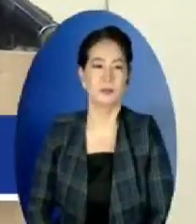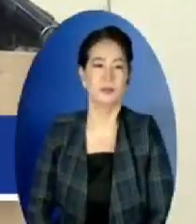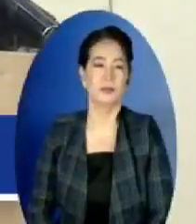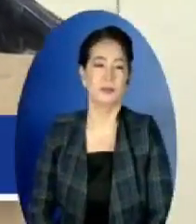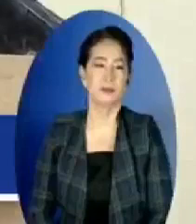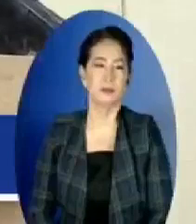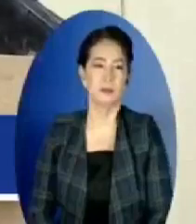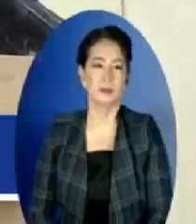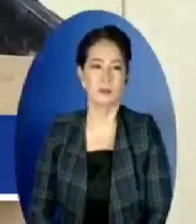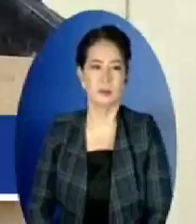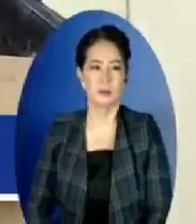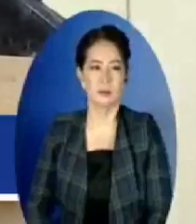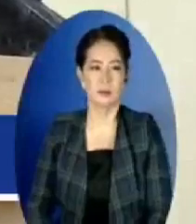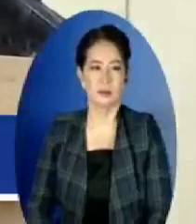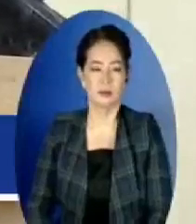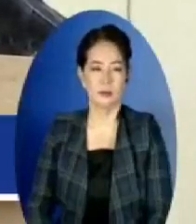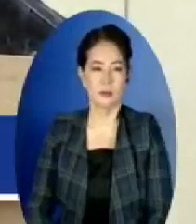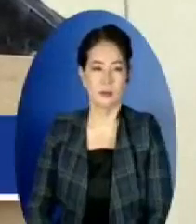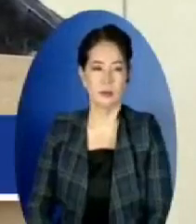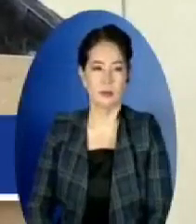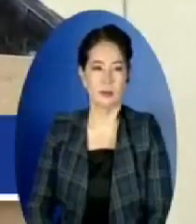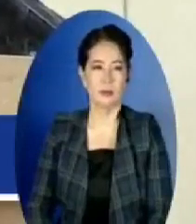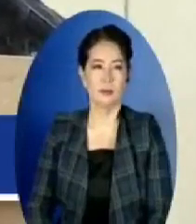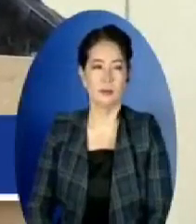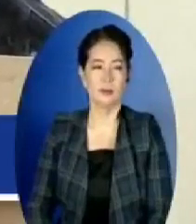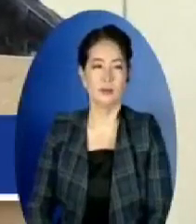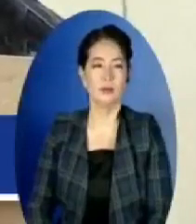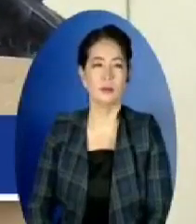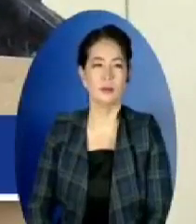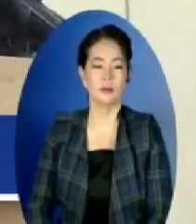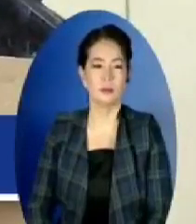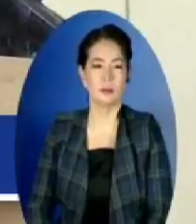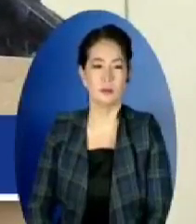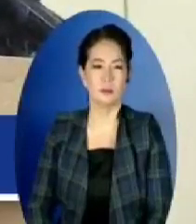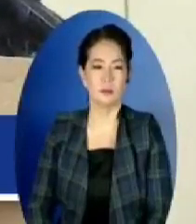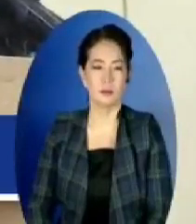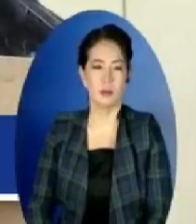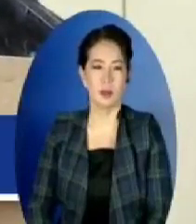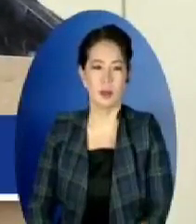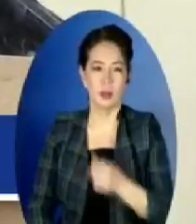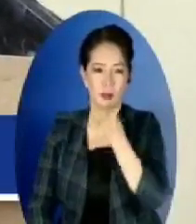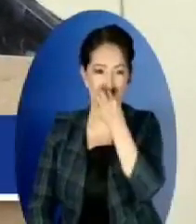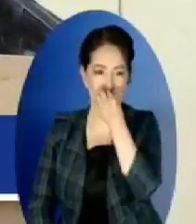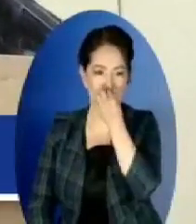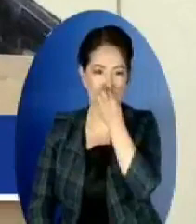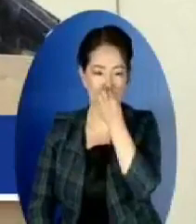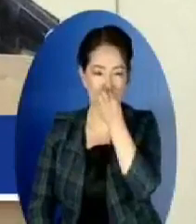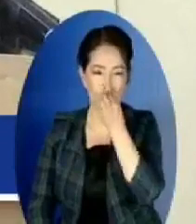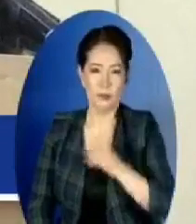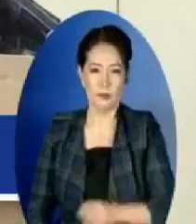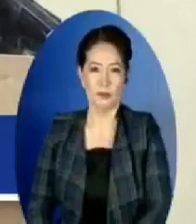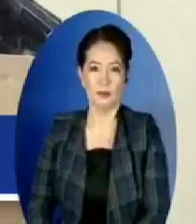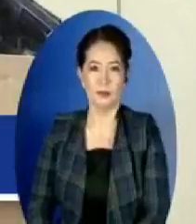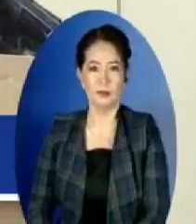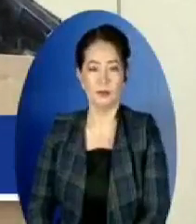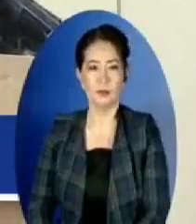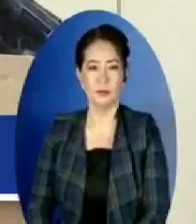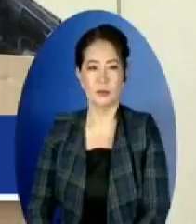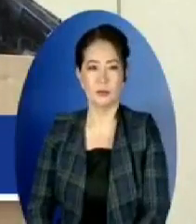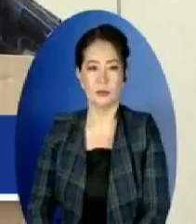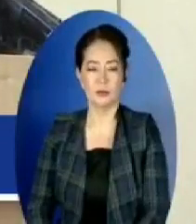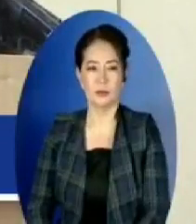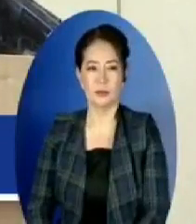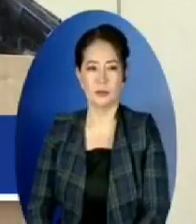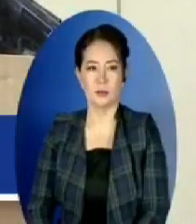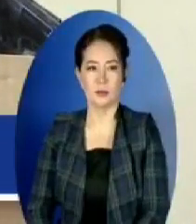шилжүүлсэнтэй холбогдуулаад онцгой байдлын ерөнхий газрын даргын тушаалаар нийслэлийн онцгой байдал комисс болон за улсын онцгой